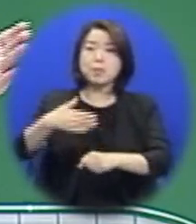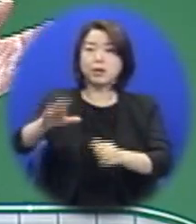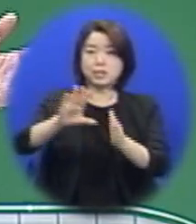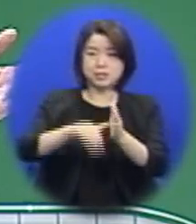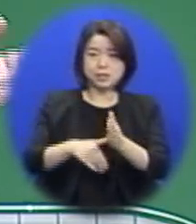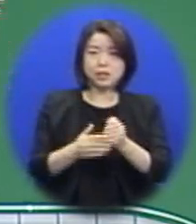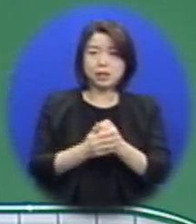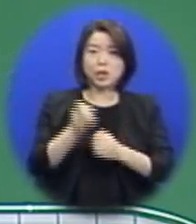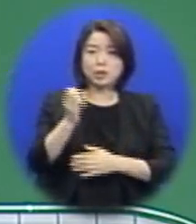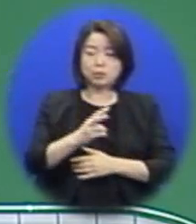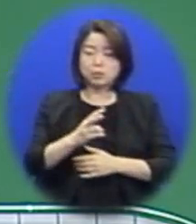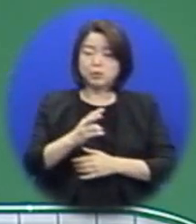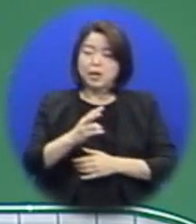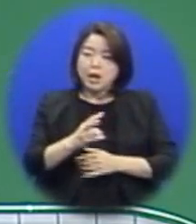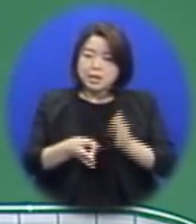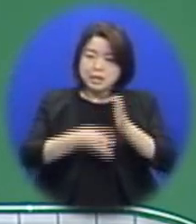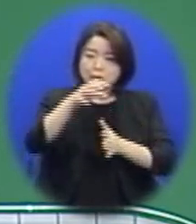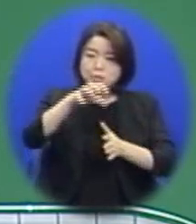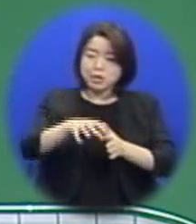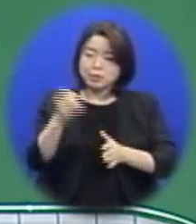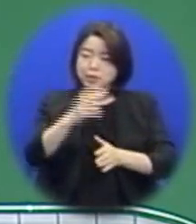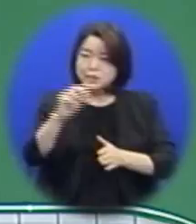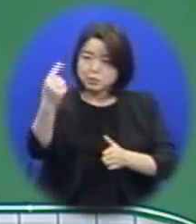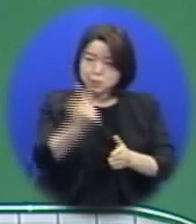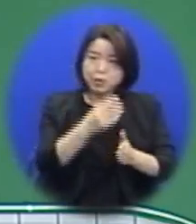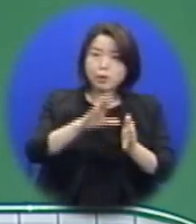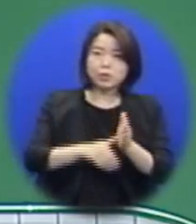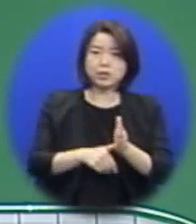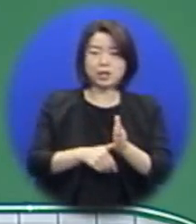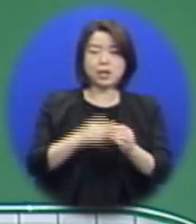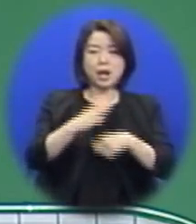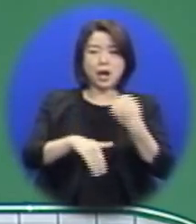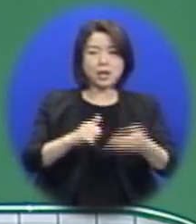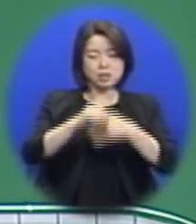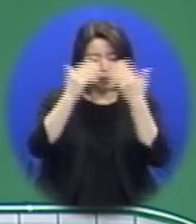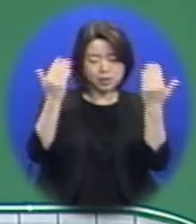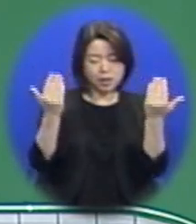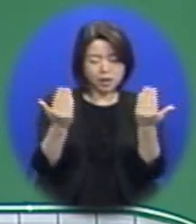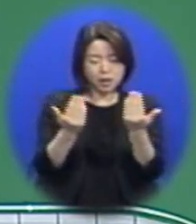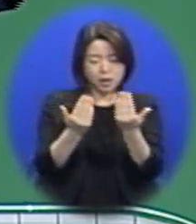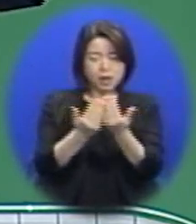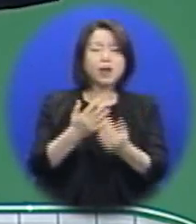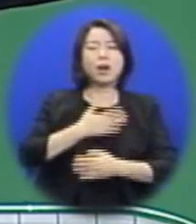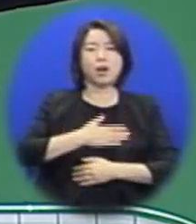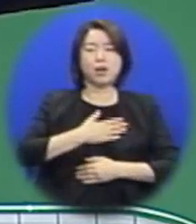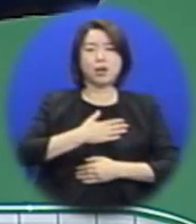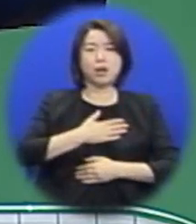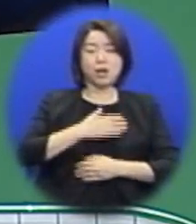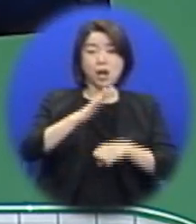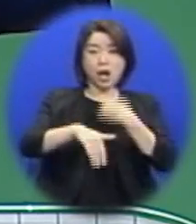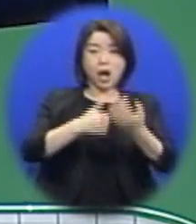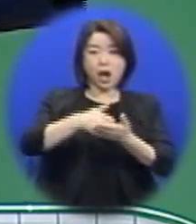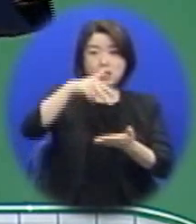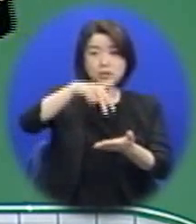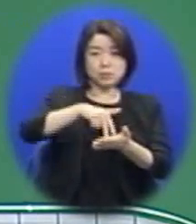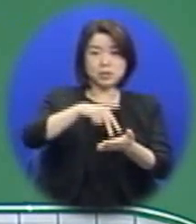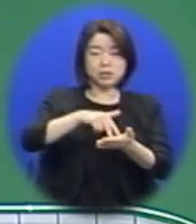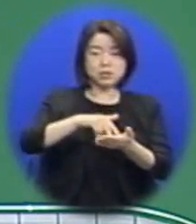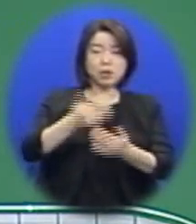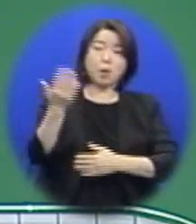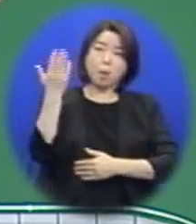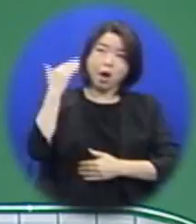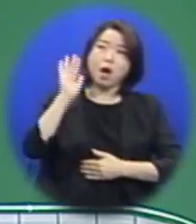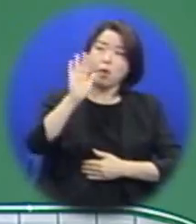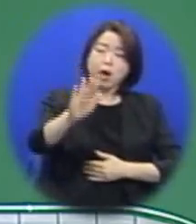그들이 다시 예루살렘으로 돌아올 때나 하나님은 다 보고 아시는 분입니다. 하나님에게 있어서는 과거나 미래가